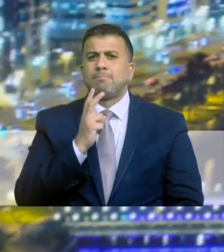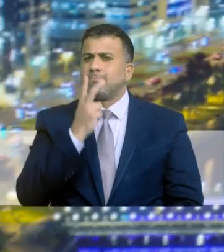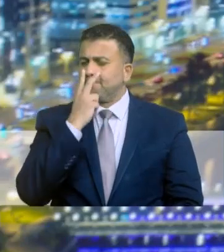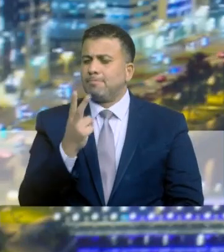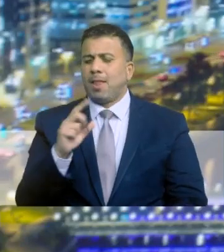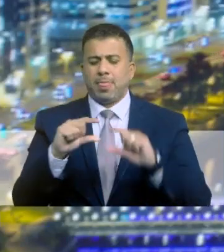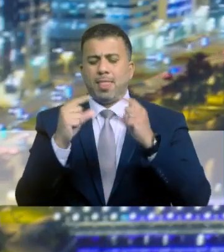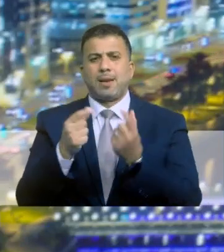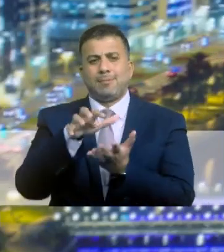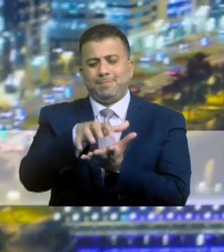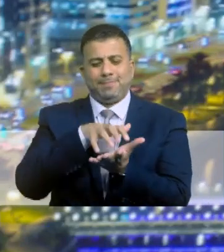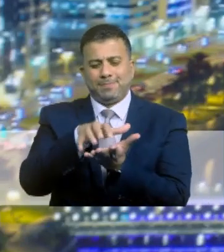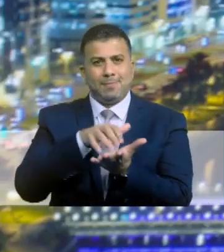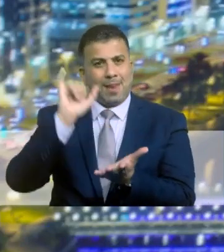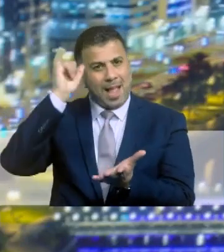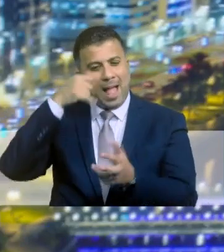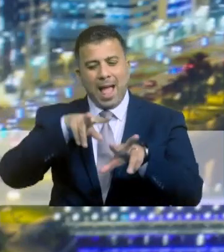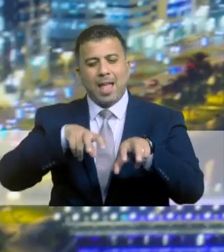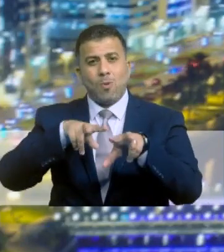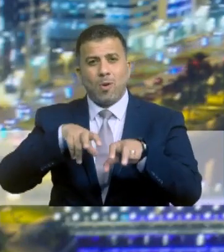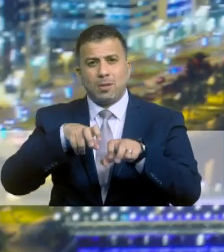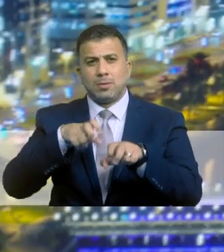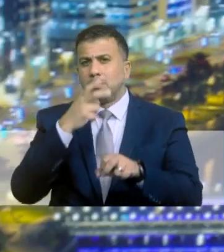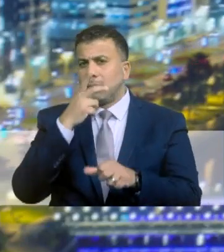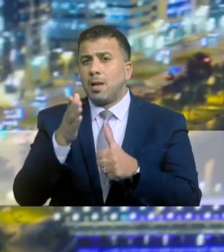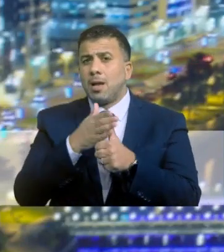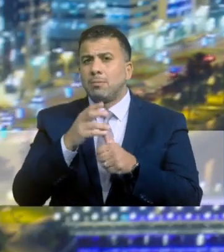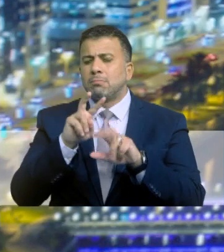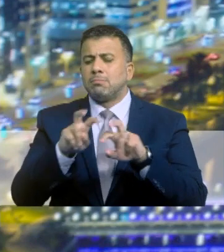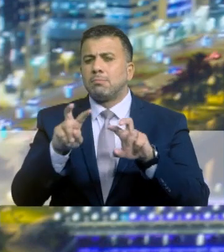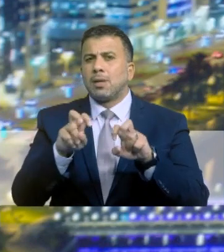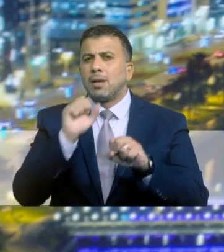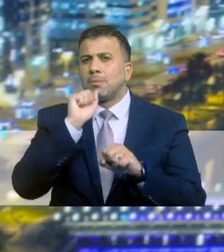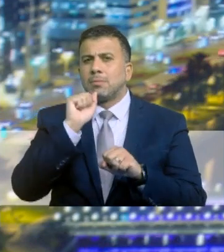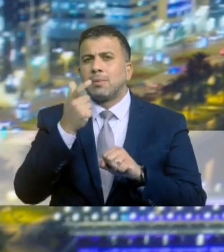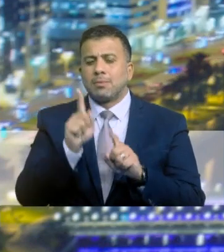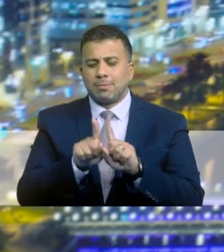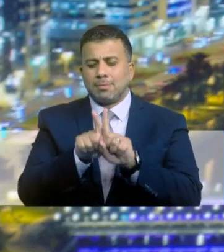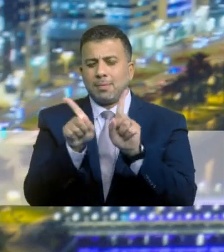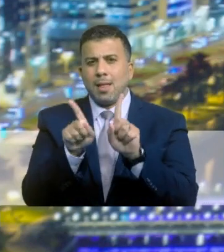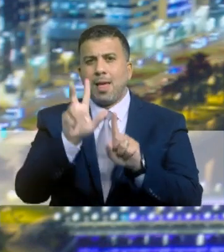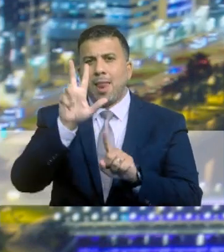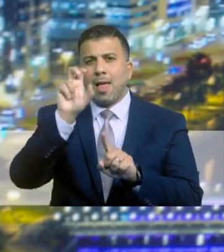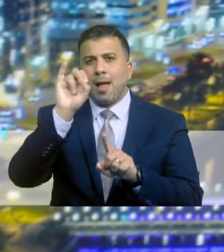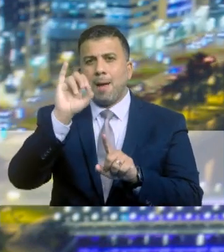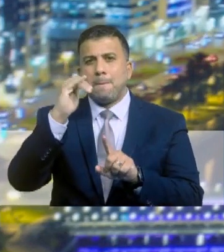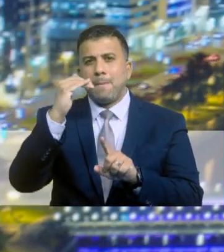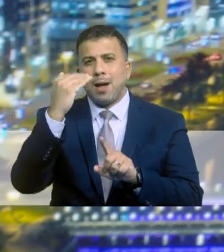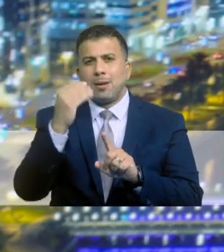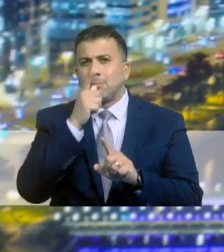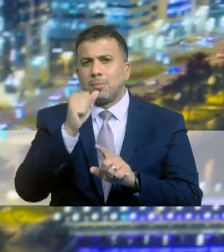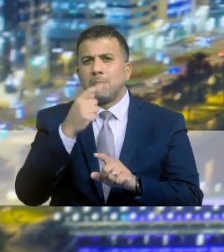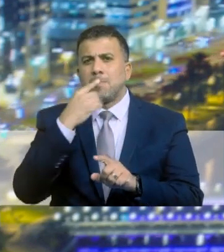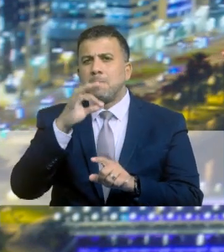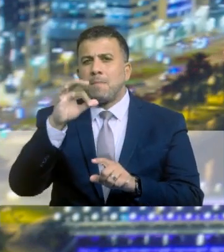اطلعت دائره الزراعه والثروه الحيوانيه على النتائج الاوليه لدراسه اصناف بذور القمح ومدى تحملها